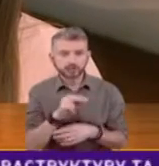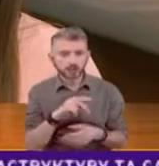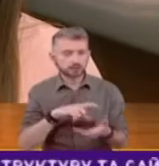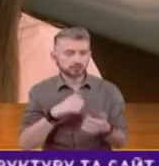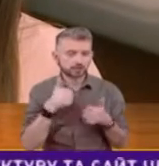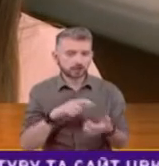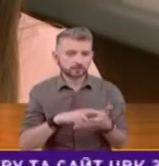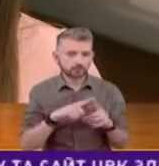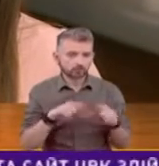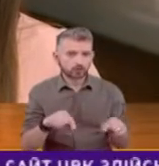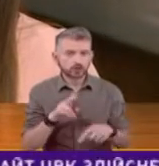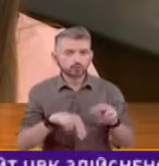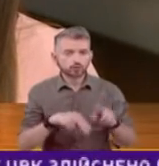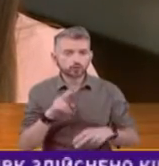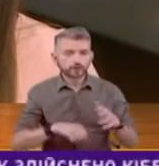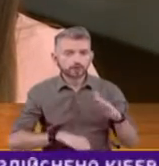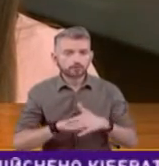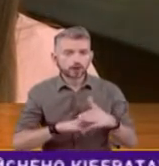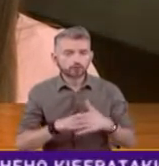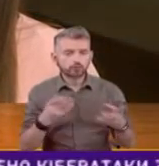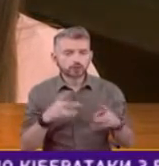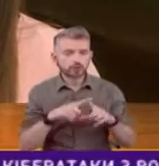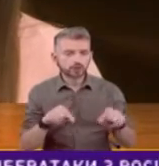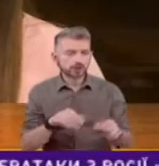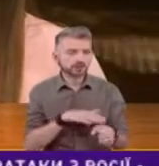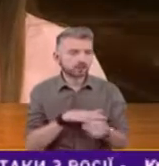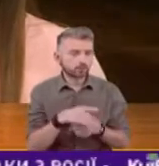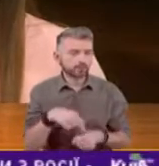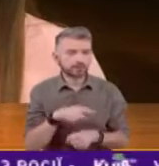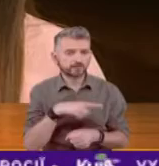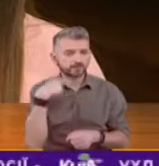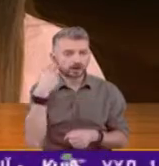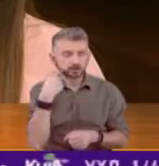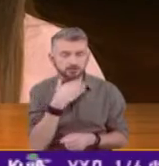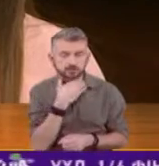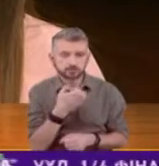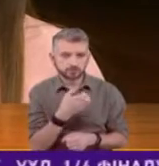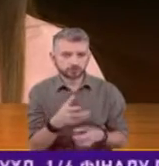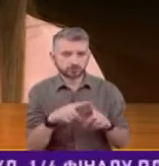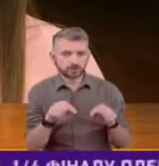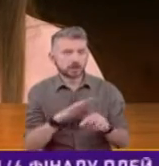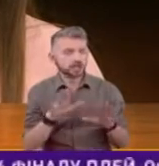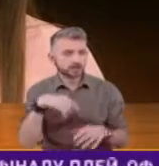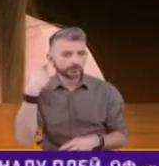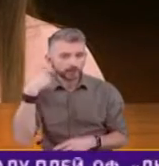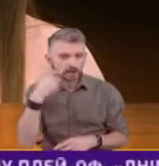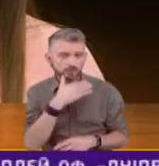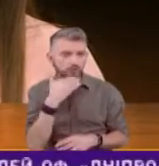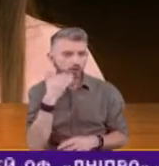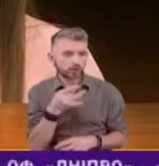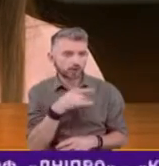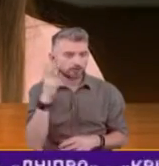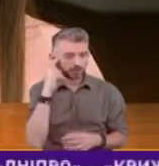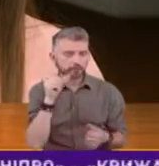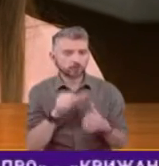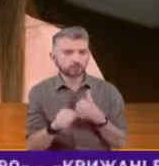класні школи. Але збудуйте базову потребу шкіл, заповніть її. В Дарниці є надзвичайна потреба шкіл, не тільки в Дарниці. По багатьом районам Києва,